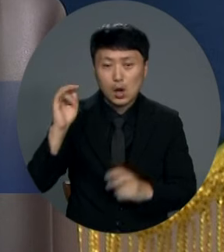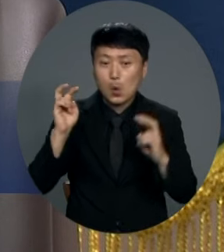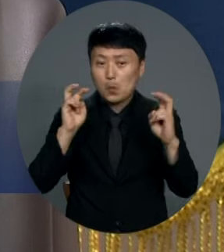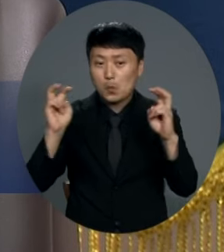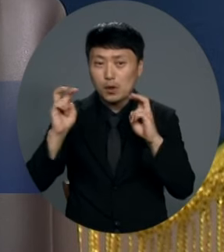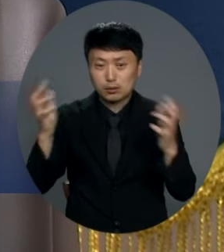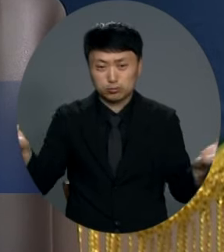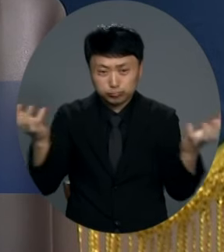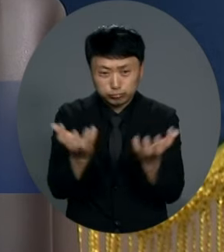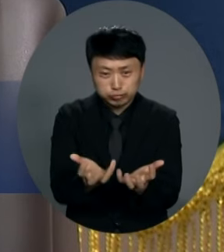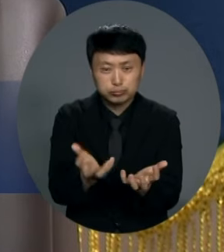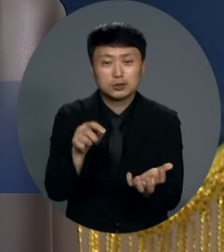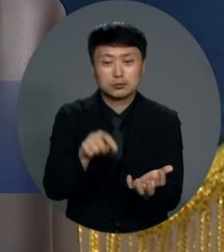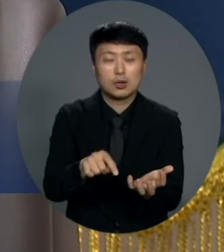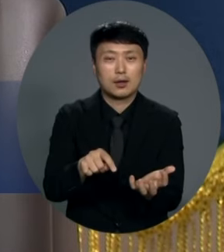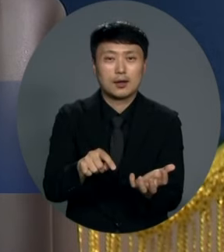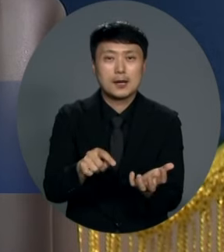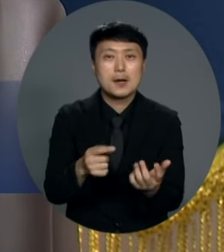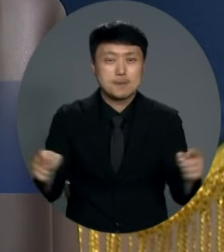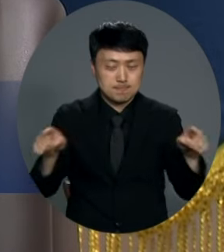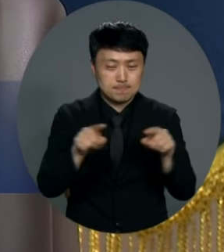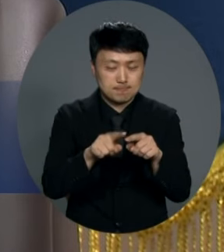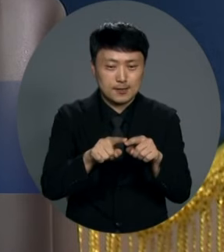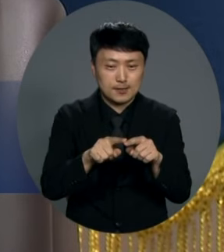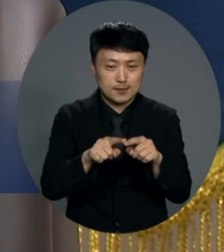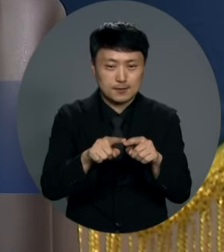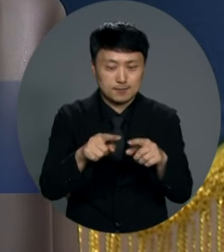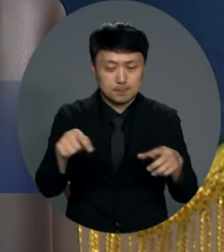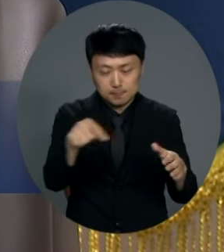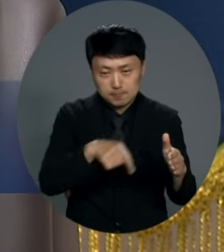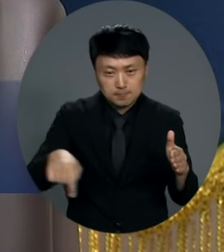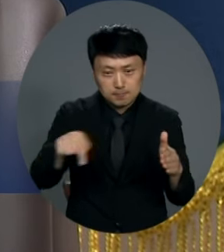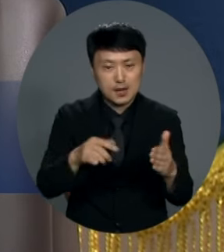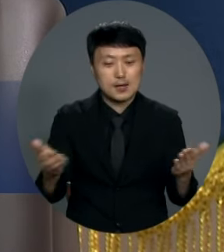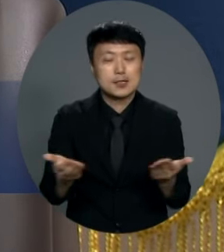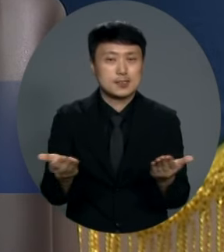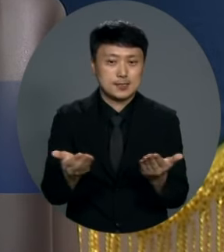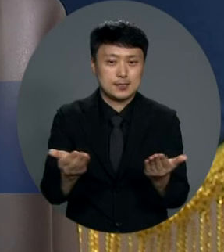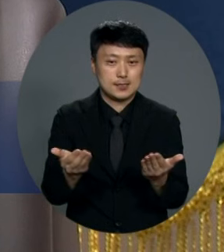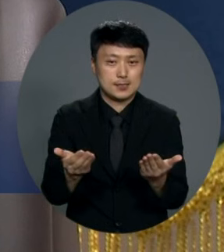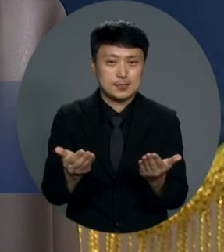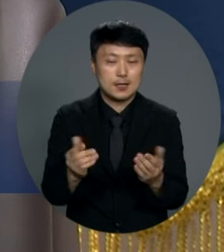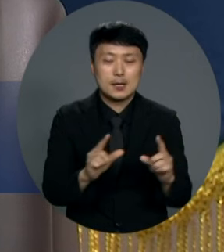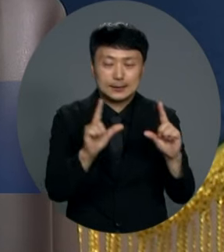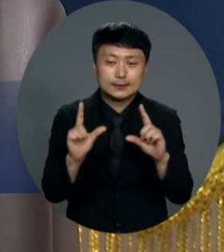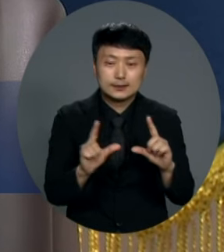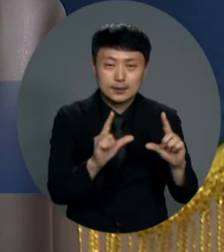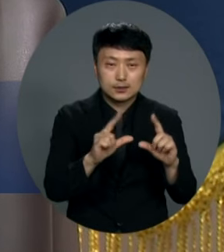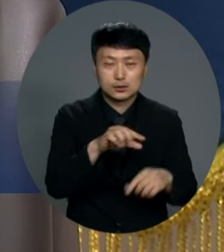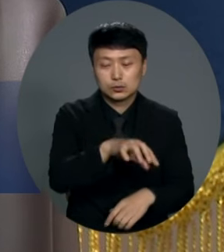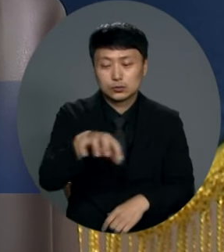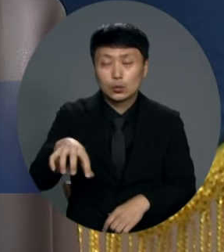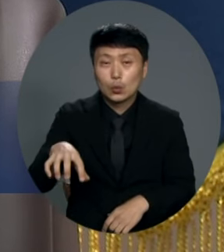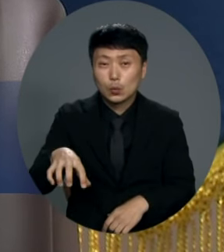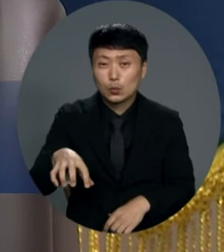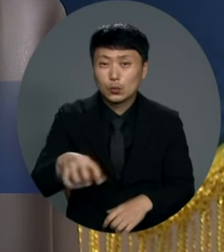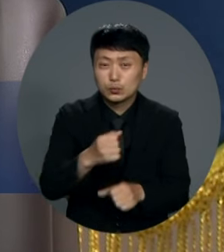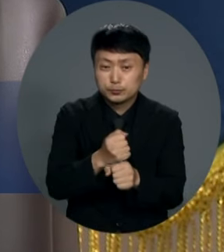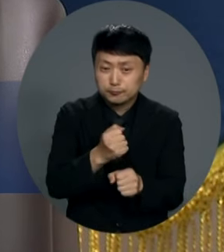스타트업들이 같이 모여서 단지를 형성하고 거기서 일할 사람들이 살 수 있는 정주 시설을